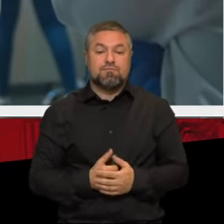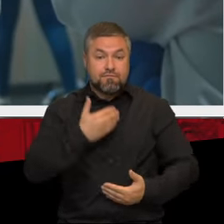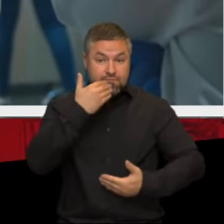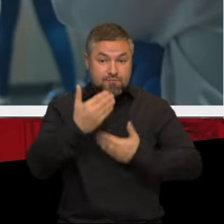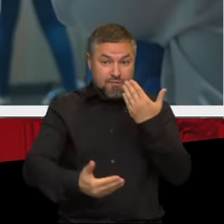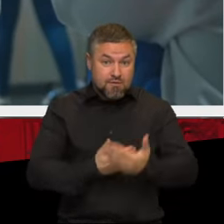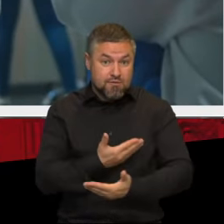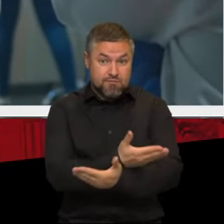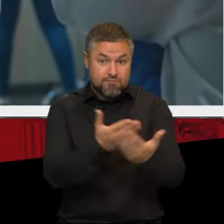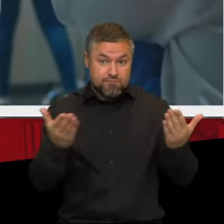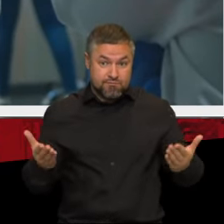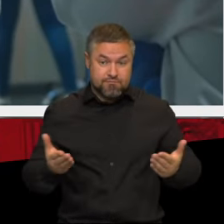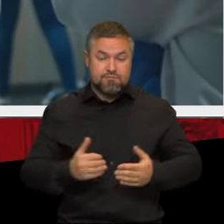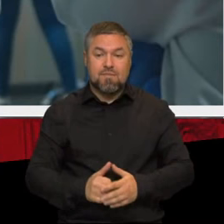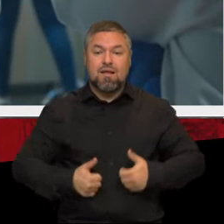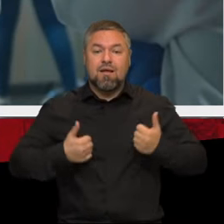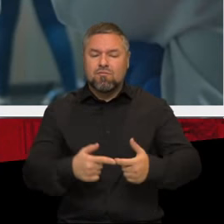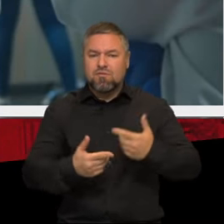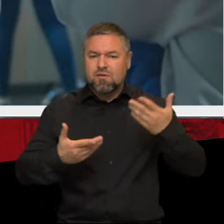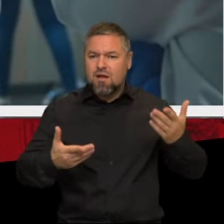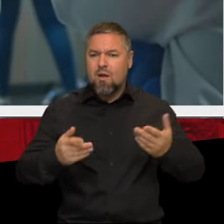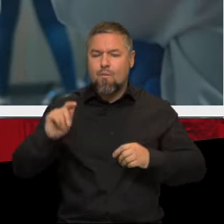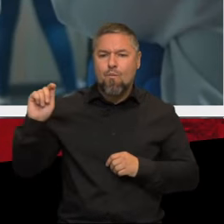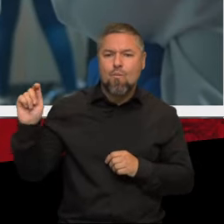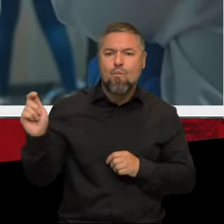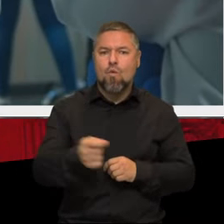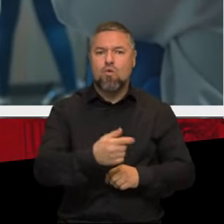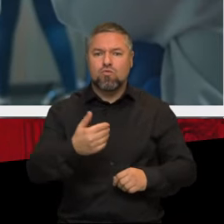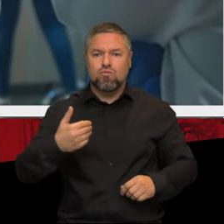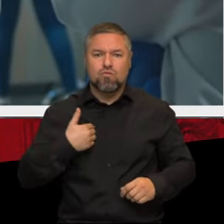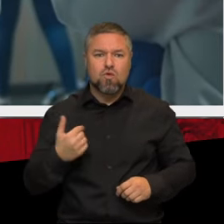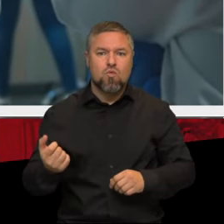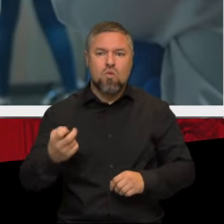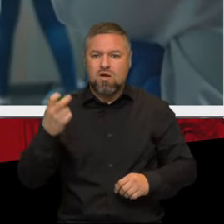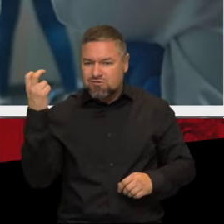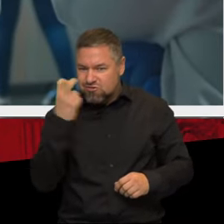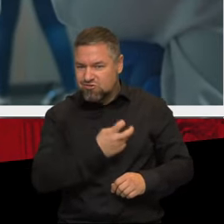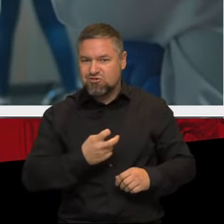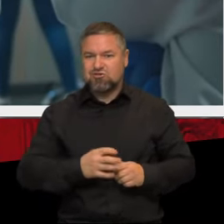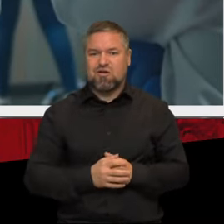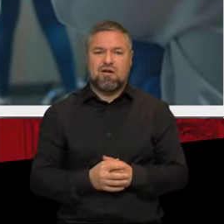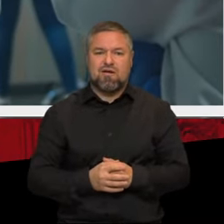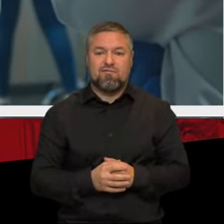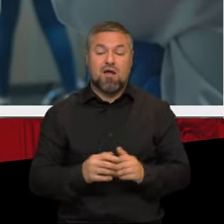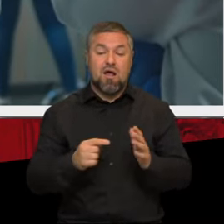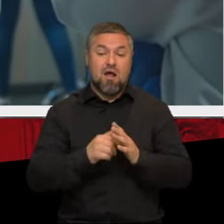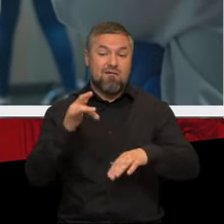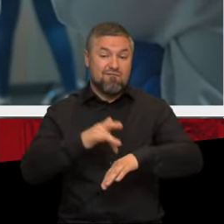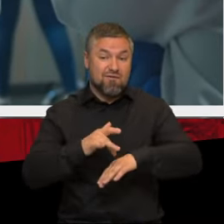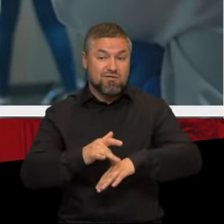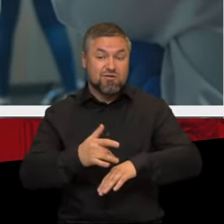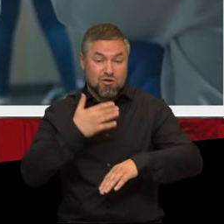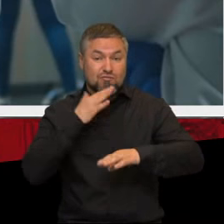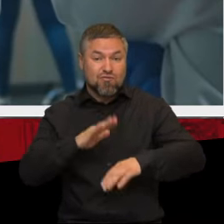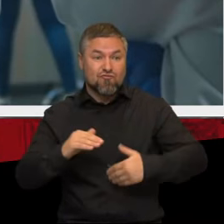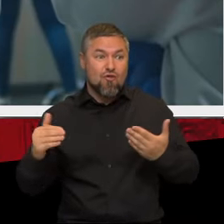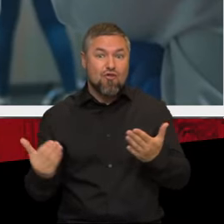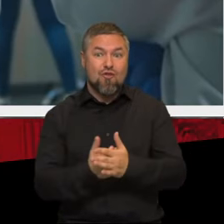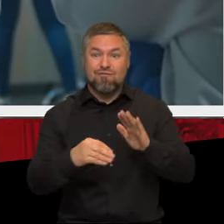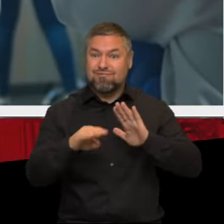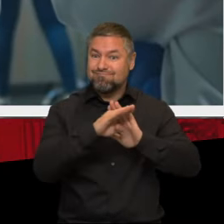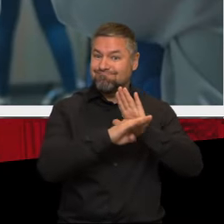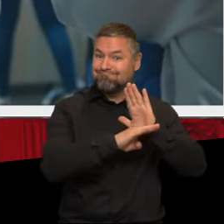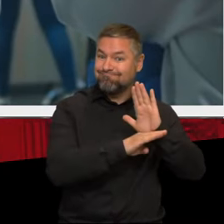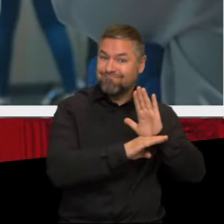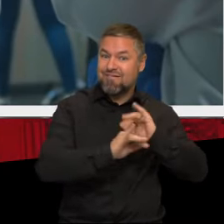Życzę więc wam, aby ta naukowa podróż stawała się coraz bardziej intrygująca, a jej efekty pozwoliły wyznaczyć nowe